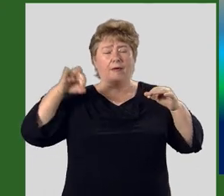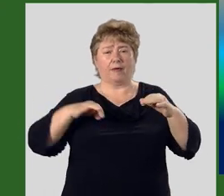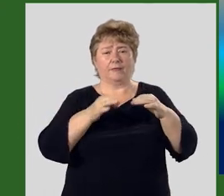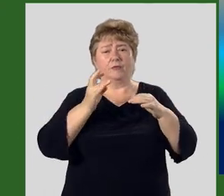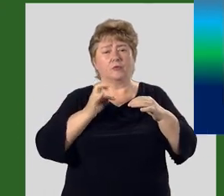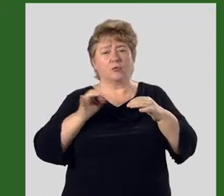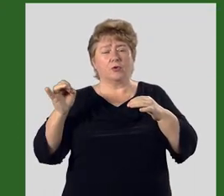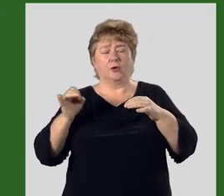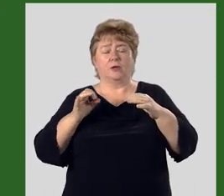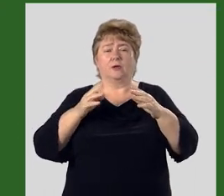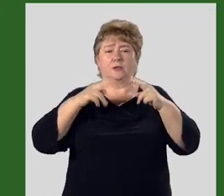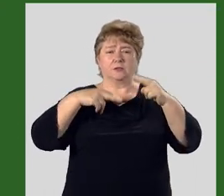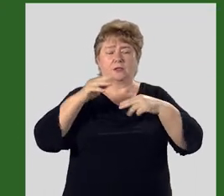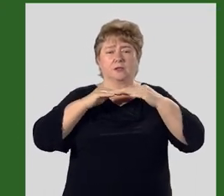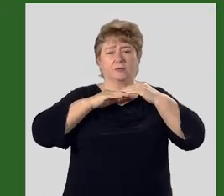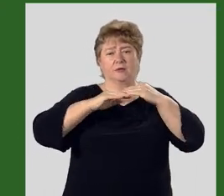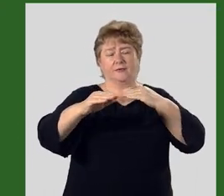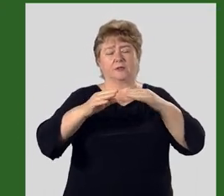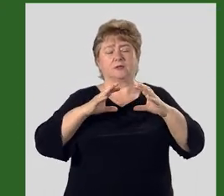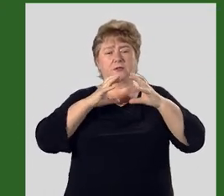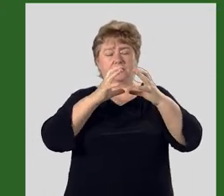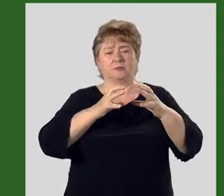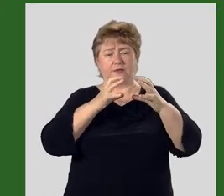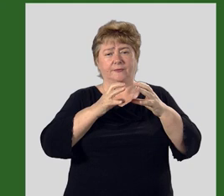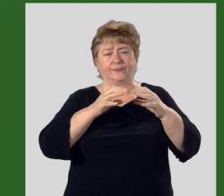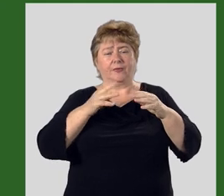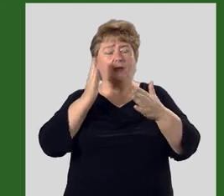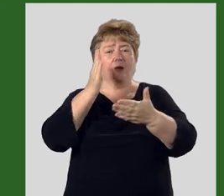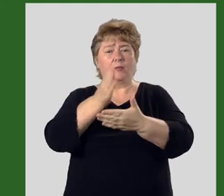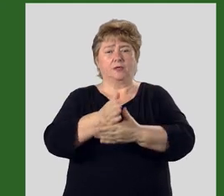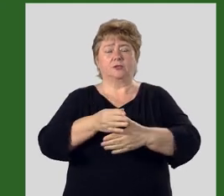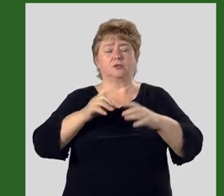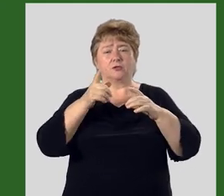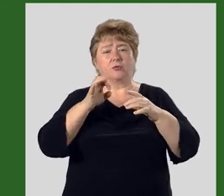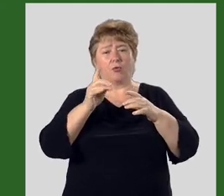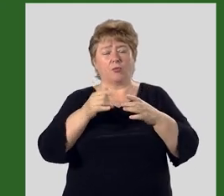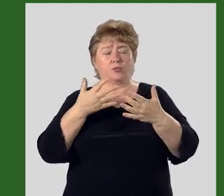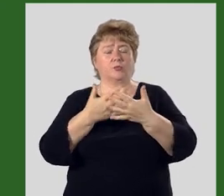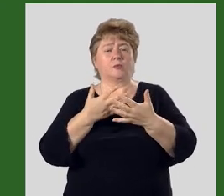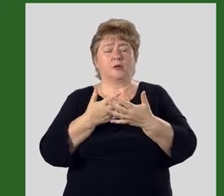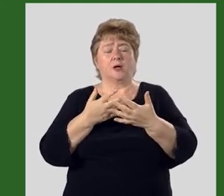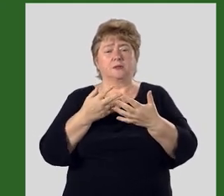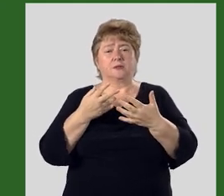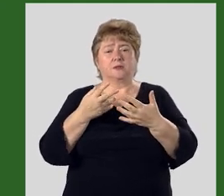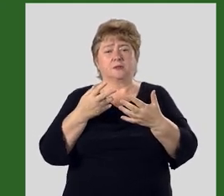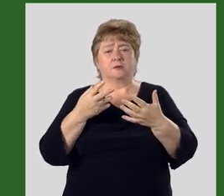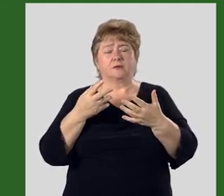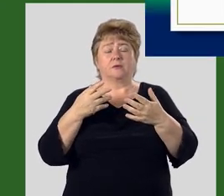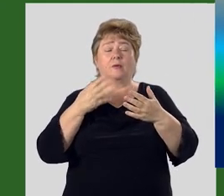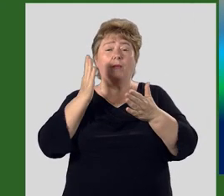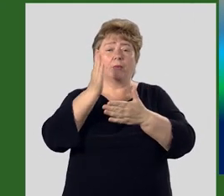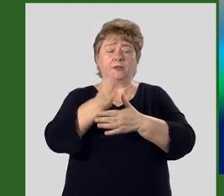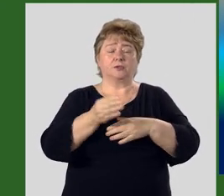океанов, но и о строении поверхности Земли. Политический глобус показывает